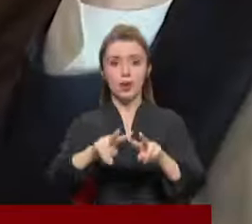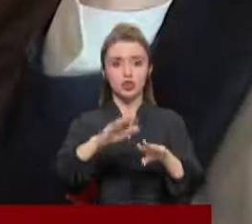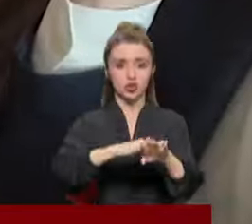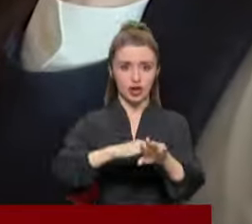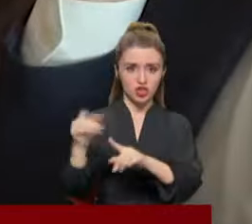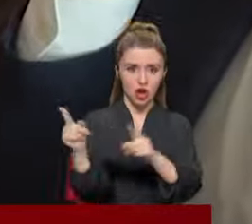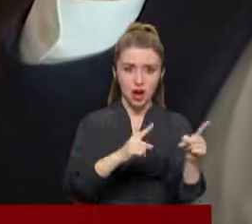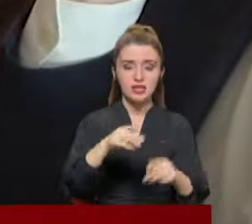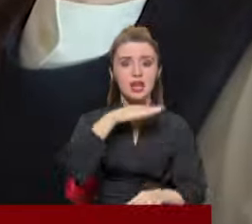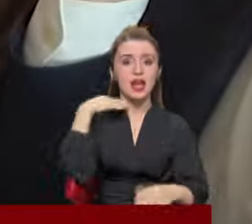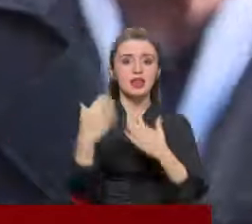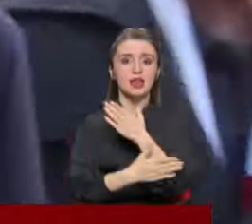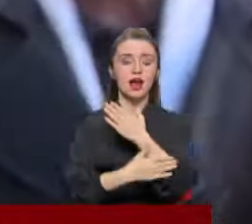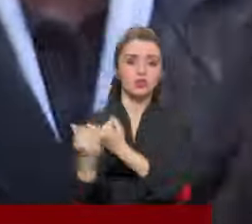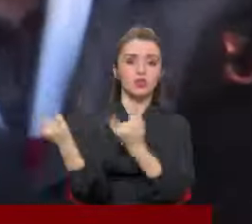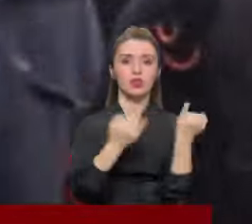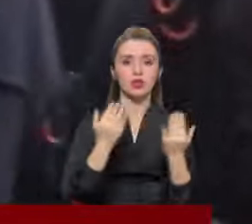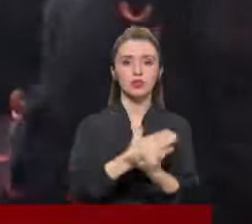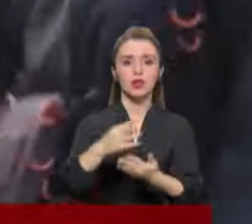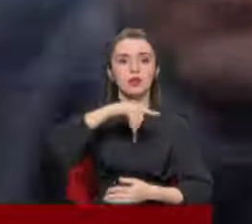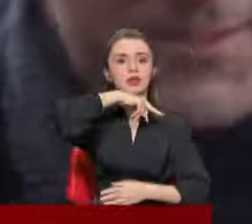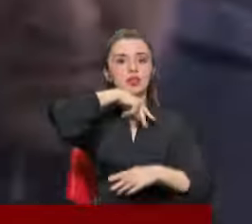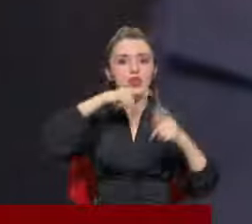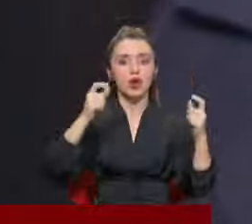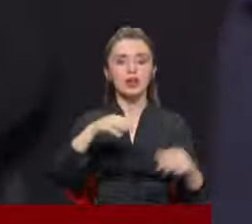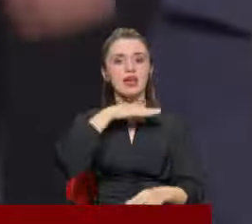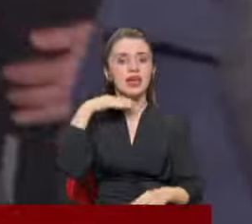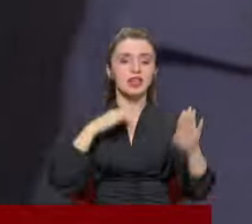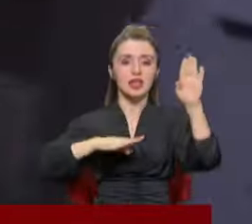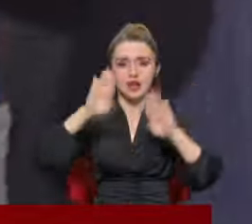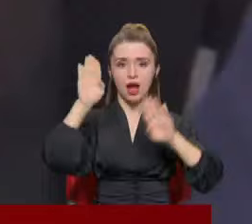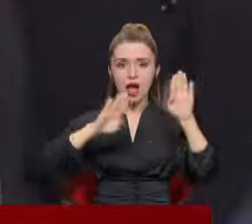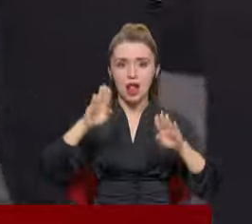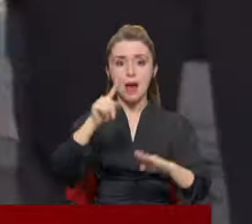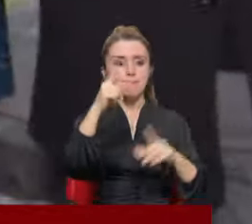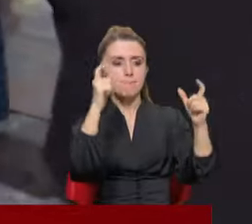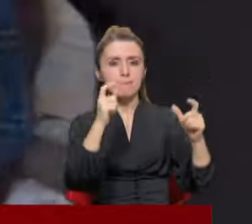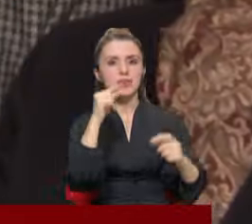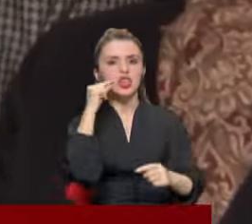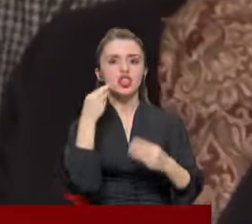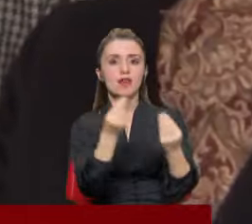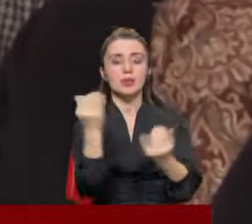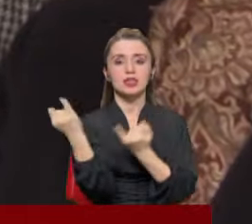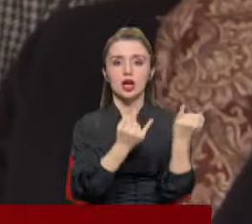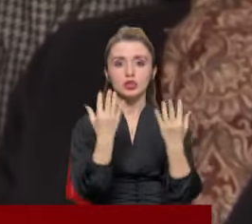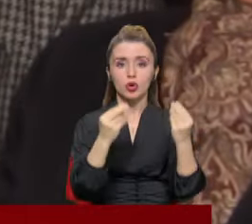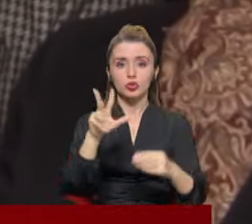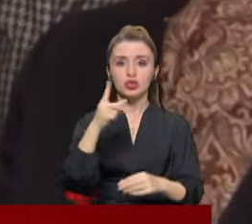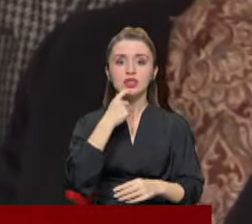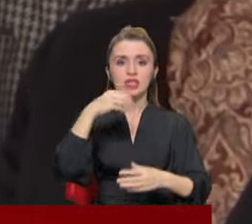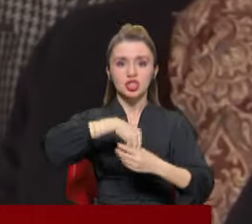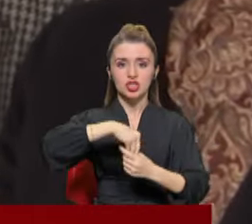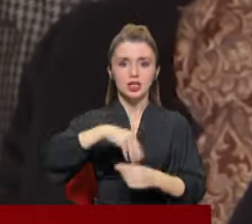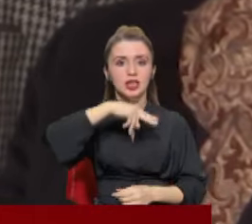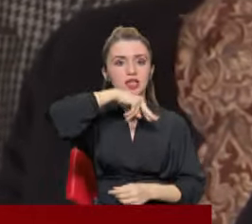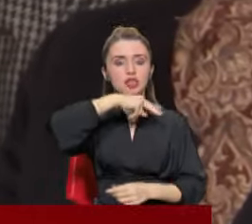arasında et yardımı polemiği sürerken Keçiören'de et ihalesinin tek adrese gitmesi yeni tartışma konusu. 3 yılda